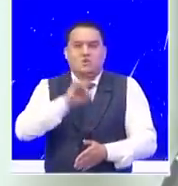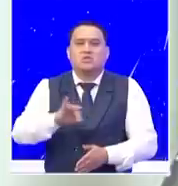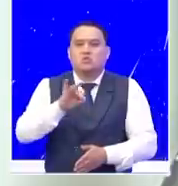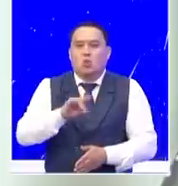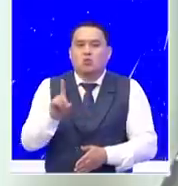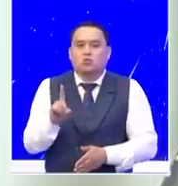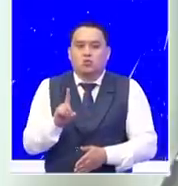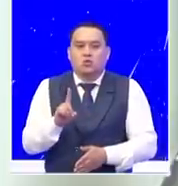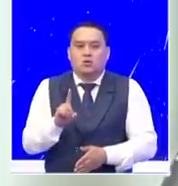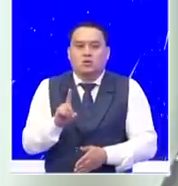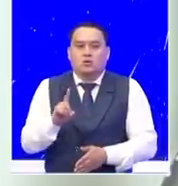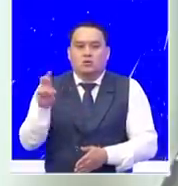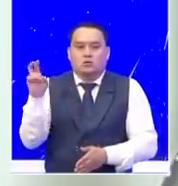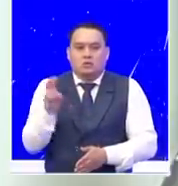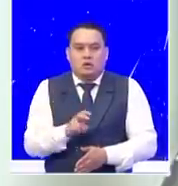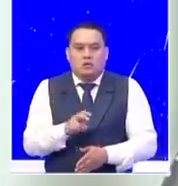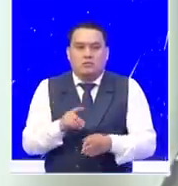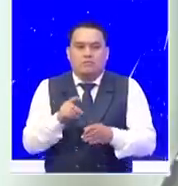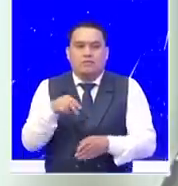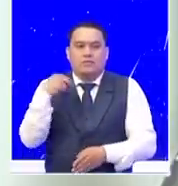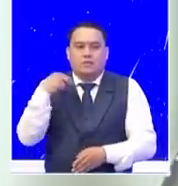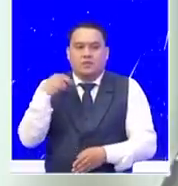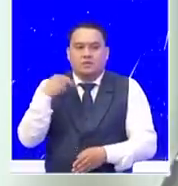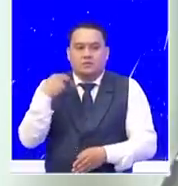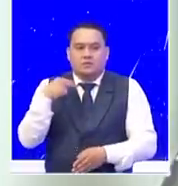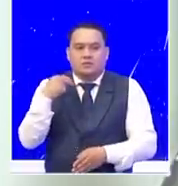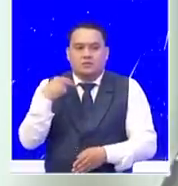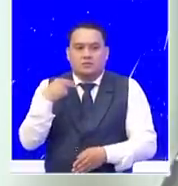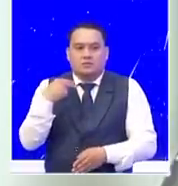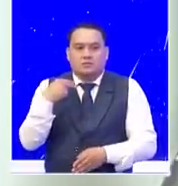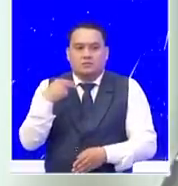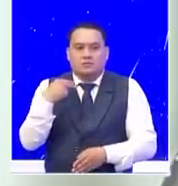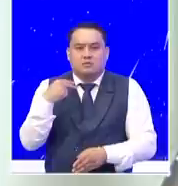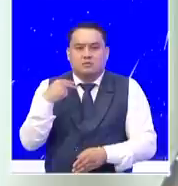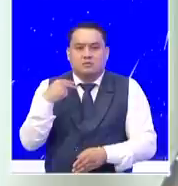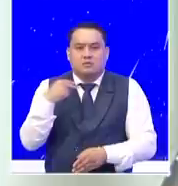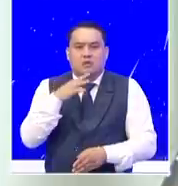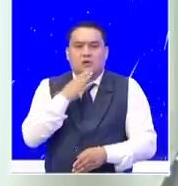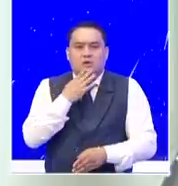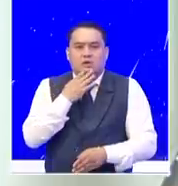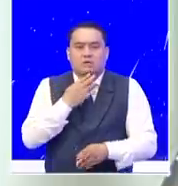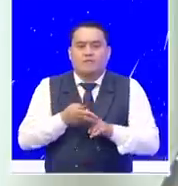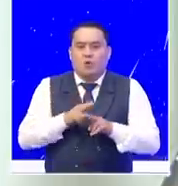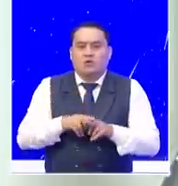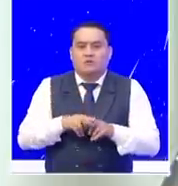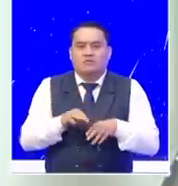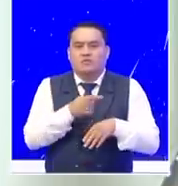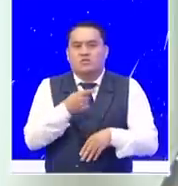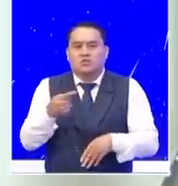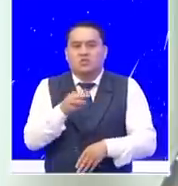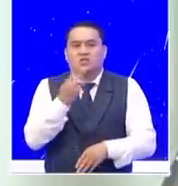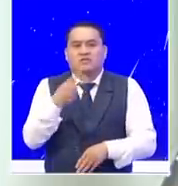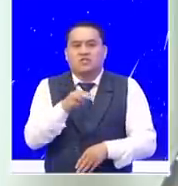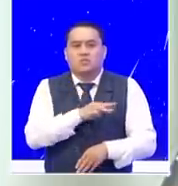что ехал с Назарбаевым из какой-то страны и должен был материал выдать в течение 20